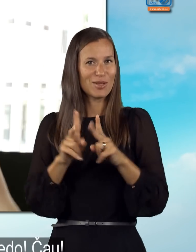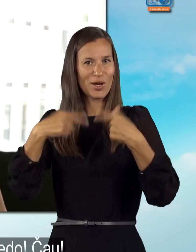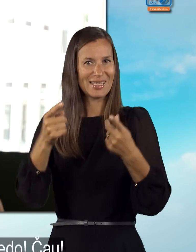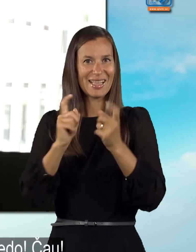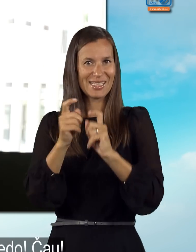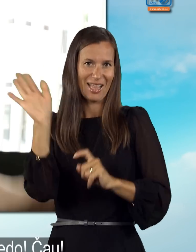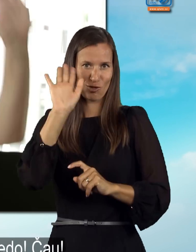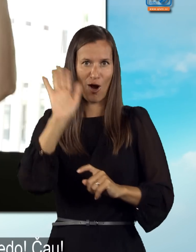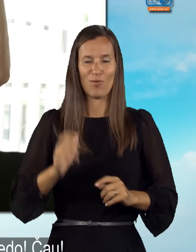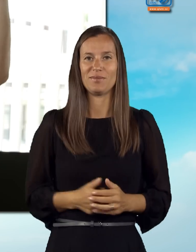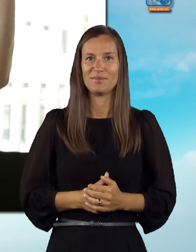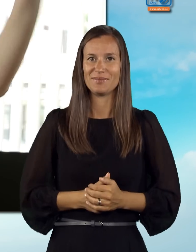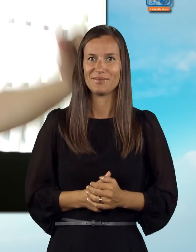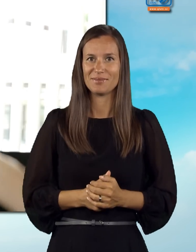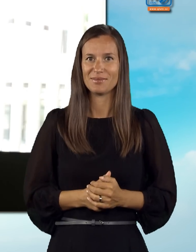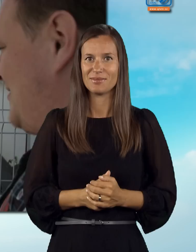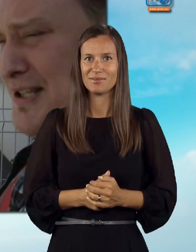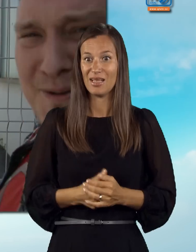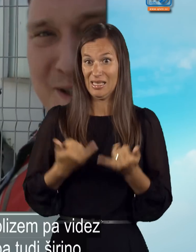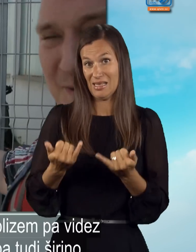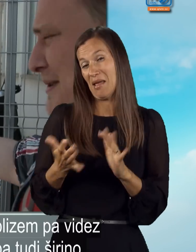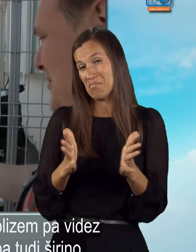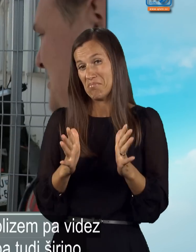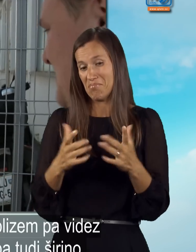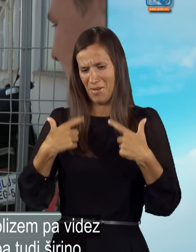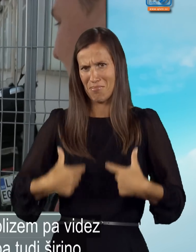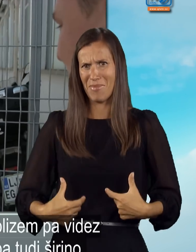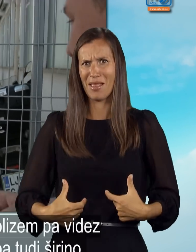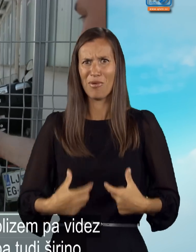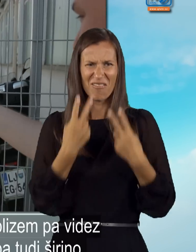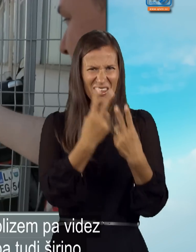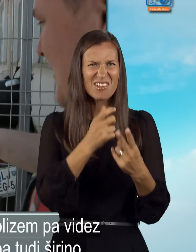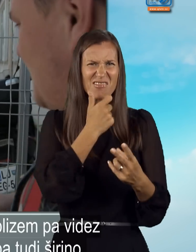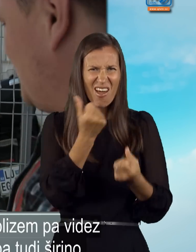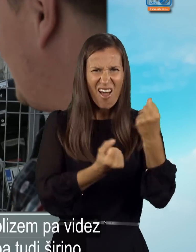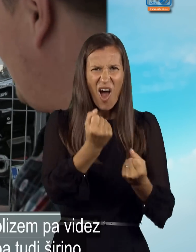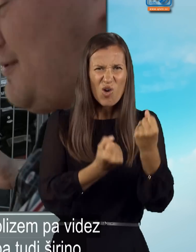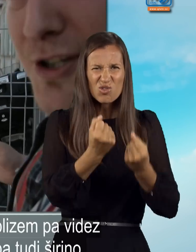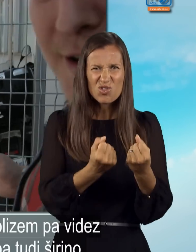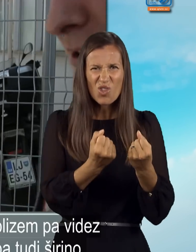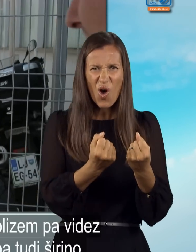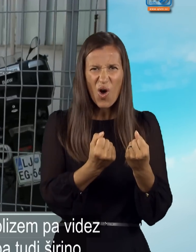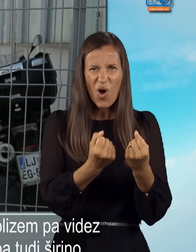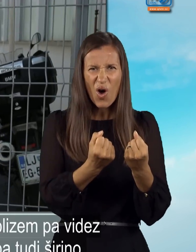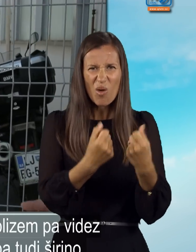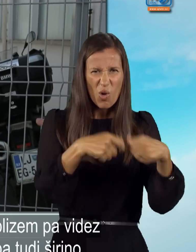vidimo naslednja sreda. Čau. Zdaj imam recimo metabolizem, pa videz tega starega avtomobila, pa tudi